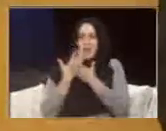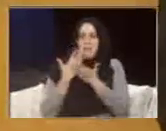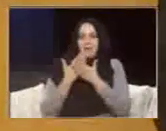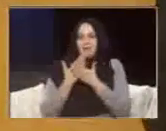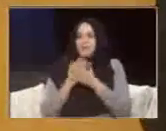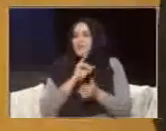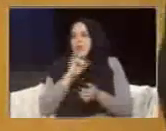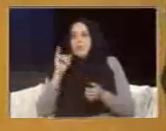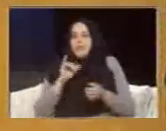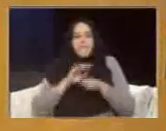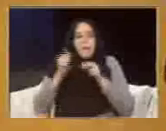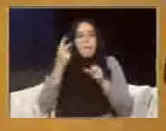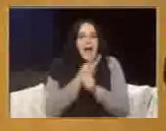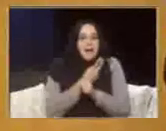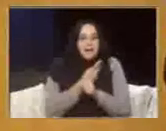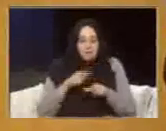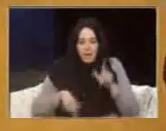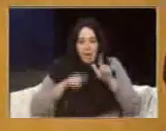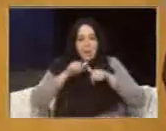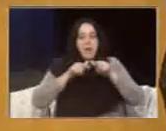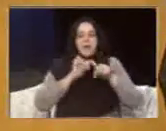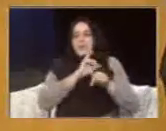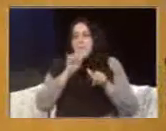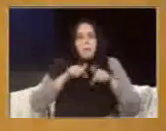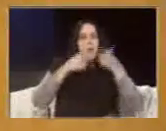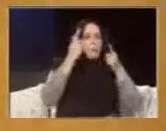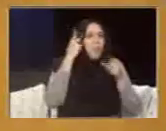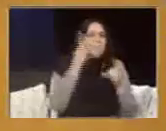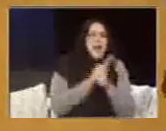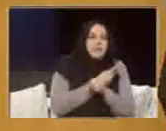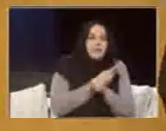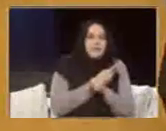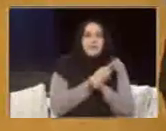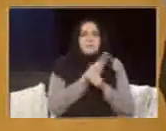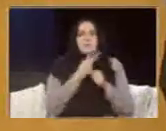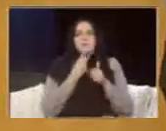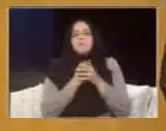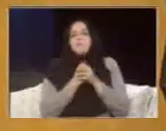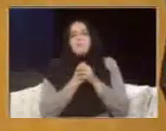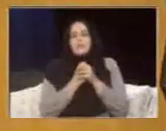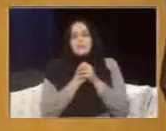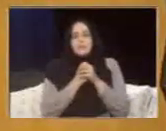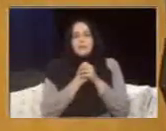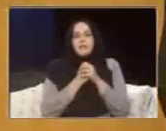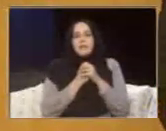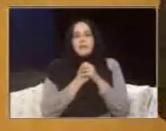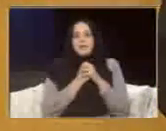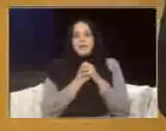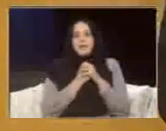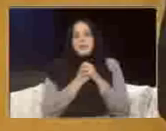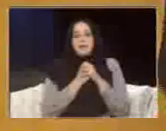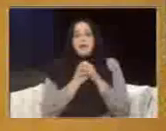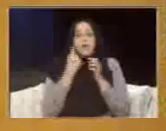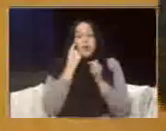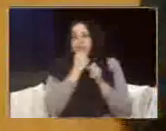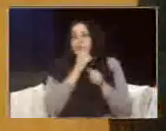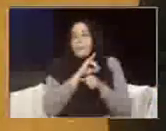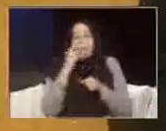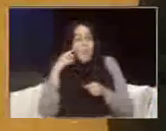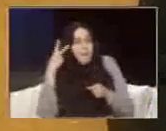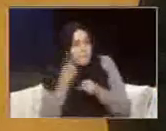تسعى إلا في خير، وعلى الرجل فلا تمتد إلا خير، وإلى الرجل فلا تمشي إلا في خير، وإلى العين فلا